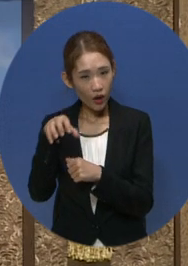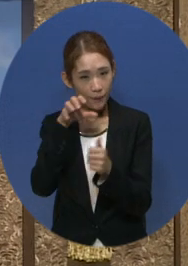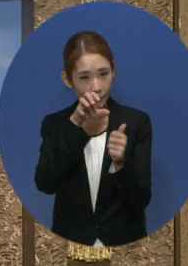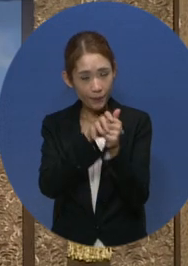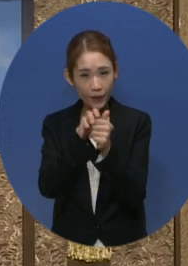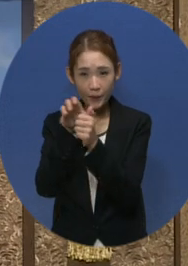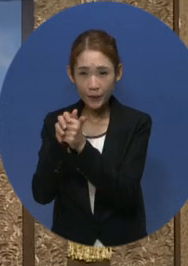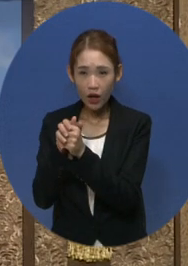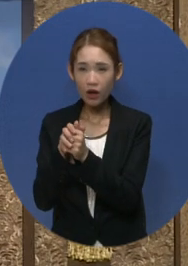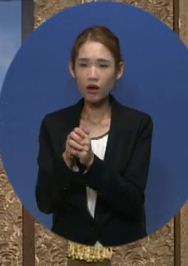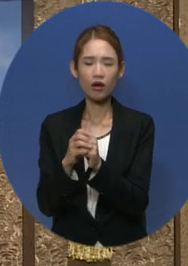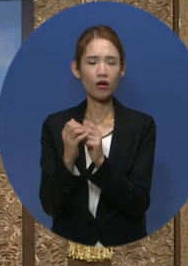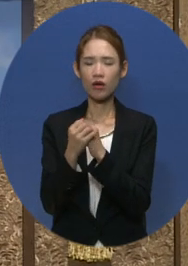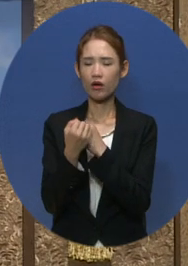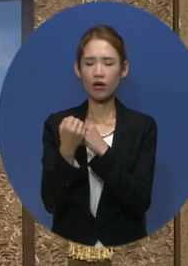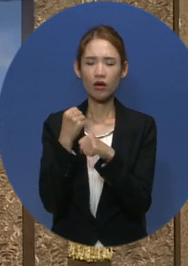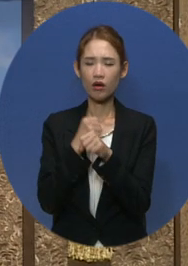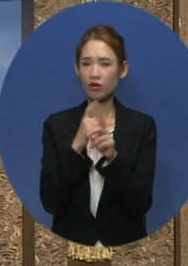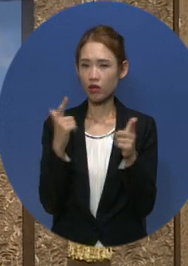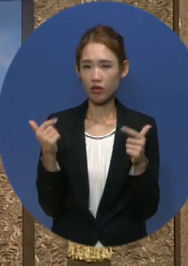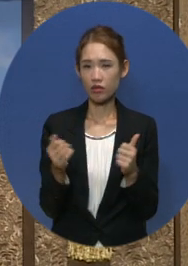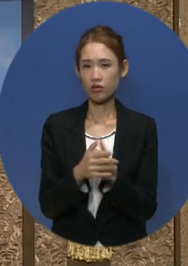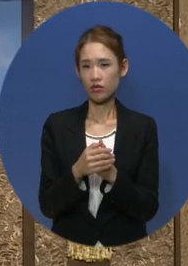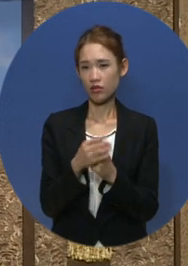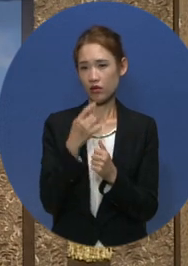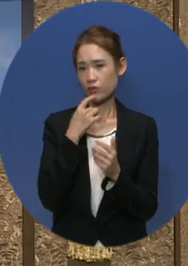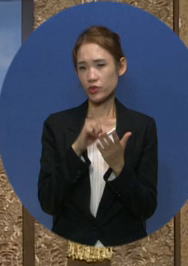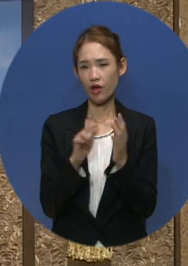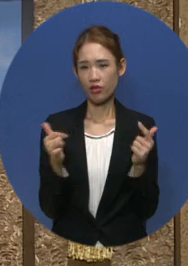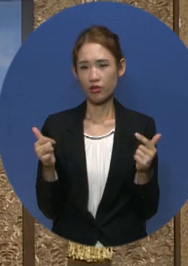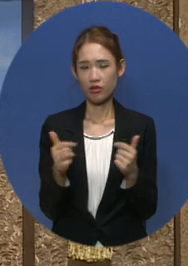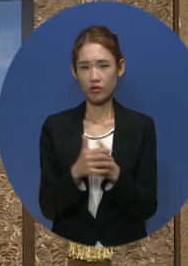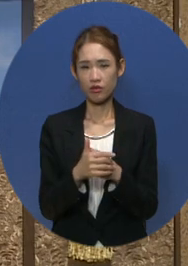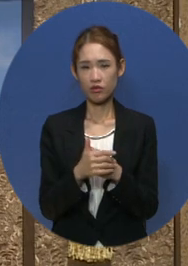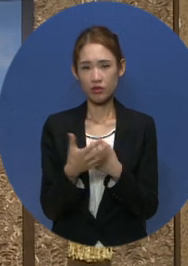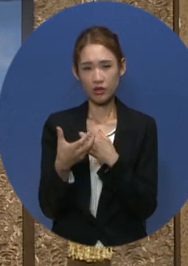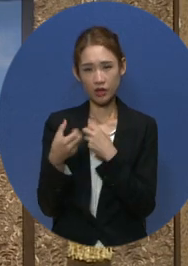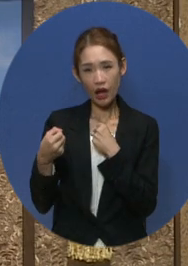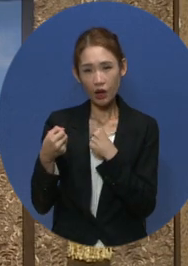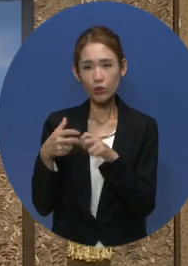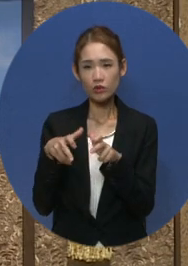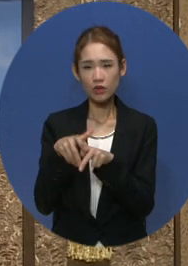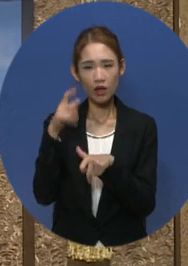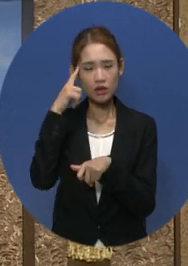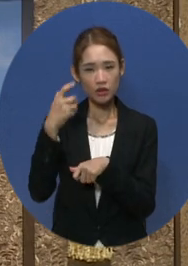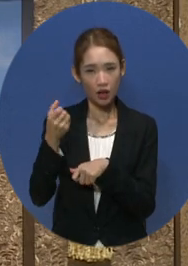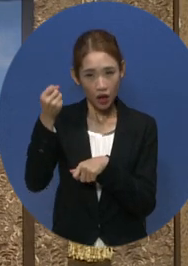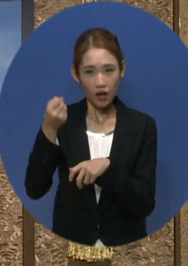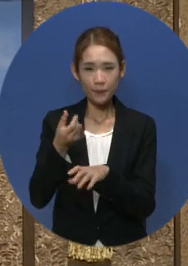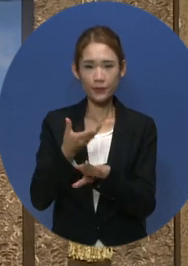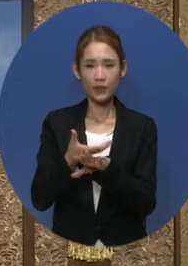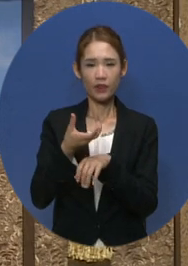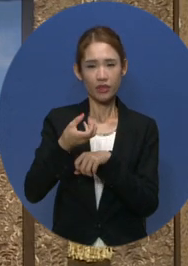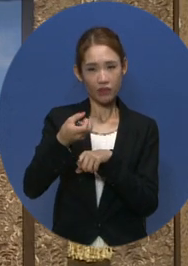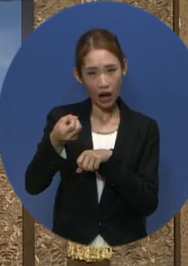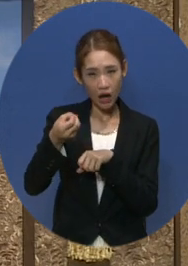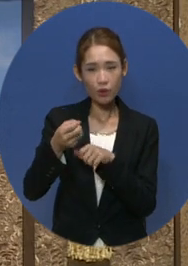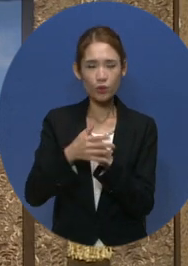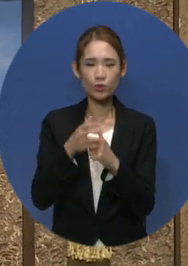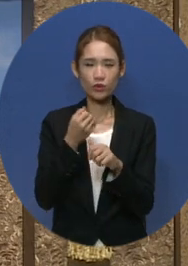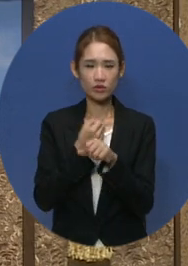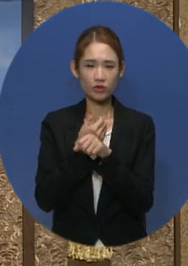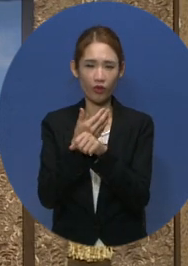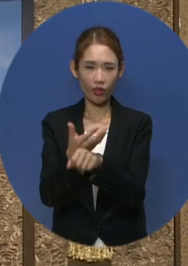이게 쉬운 문제가 아니에요. 아, 예. 네. 정말 별도의 장애로 이거를 그렇게 이해를 하고 별도의 전달